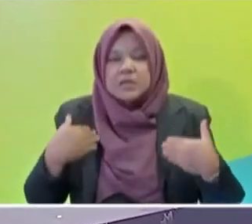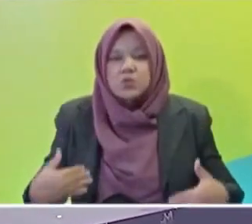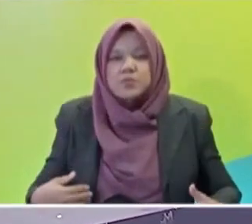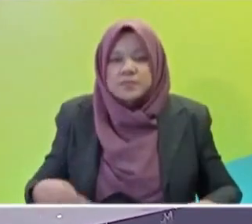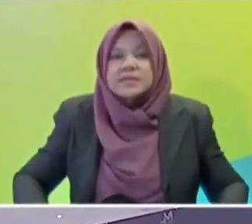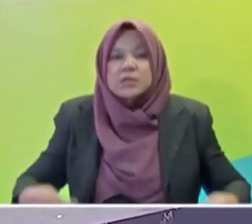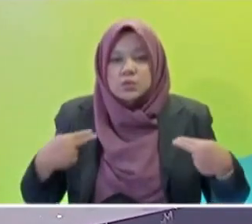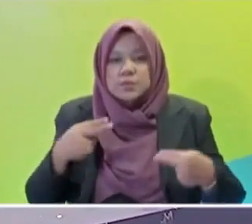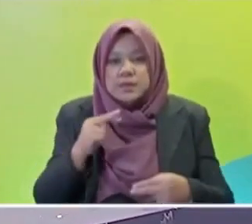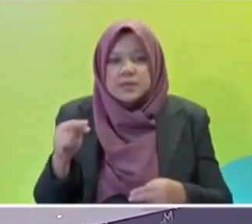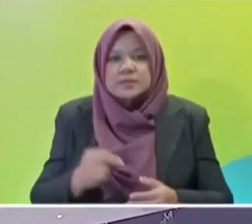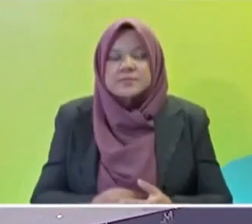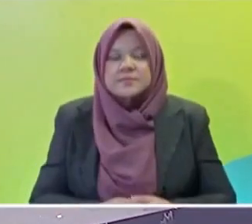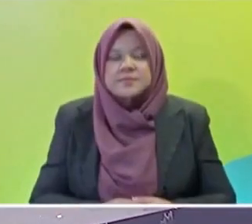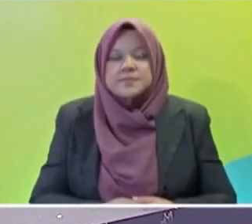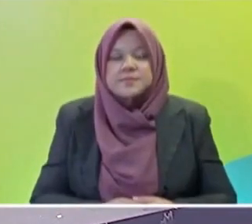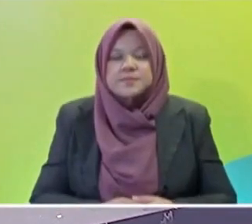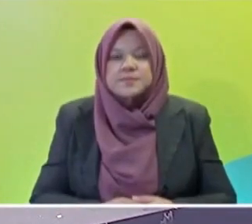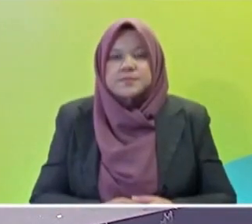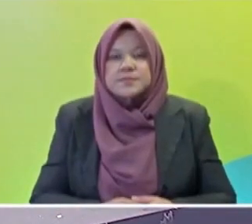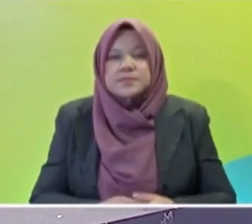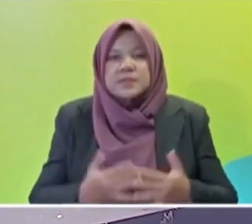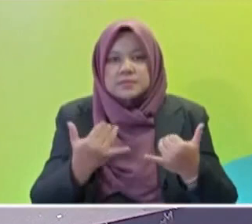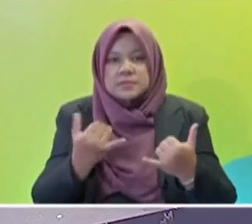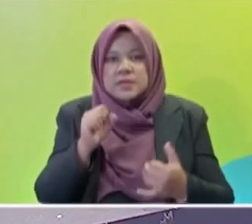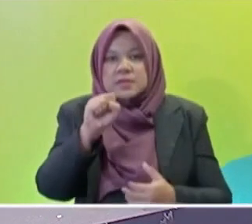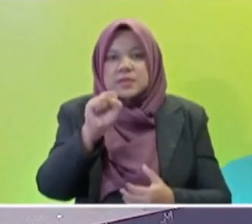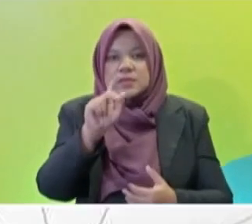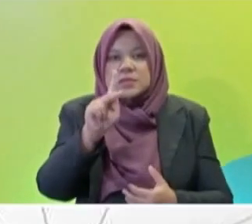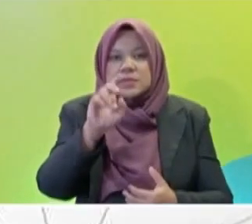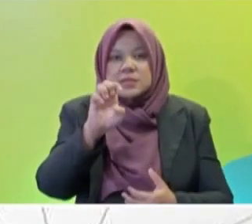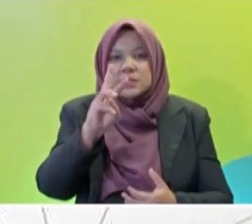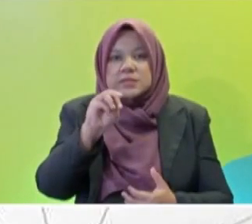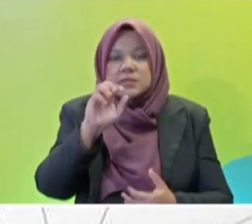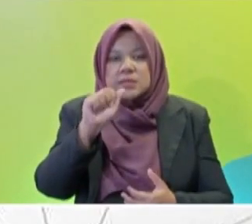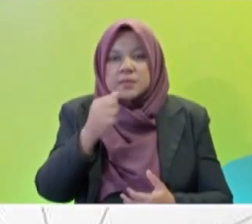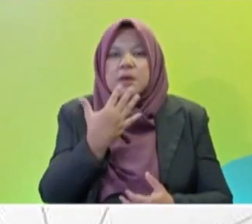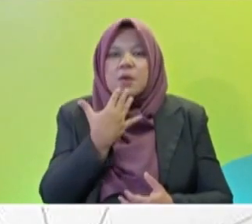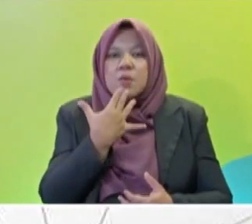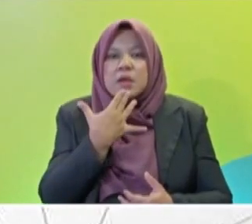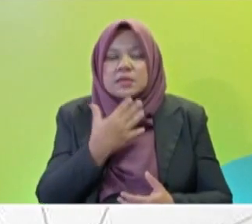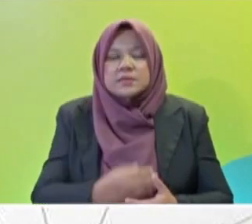kita lihat seterusnya kita pergi kepada skema warna Nah kita dapat beberapa sikap